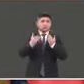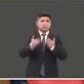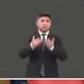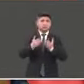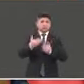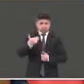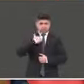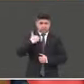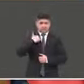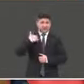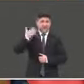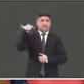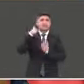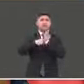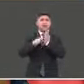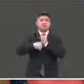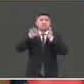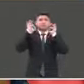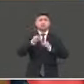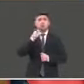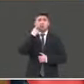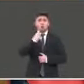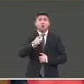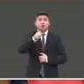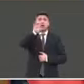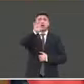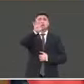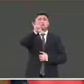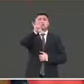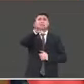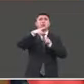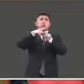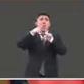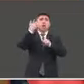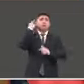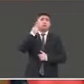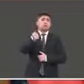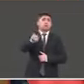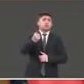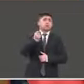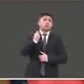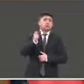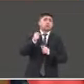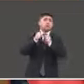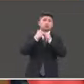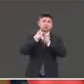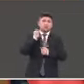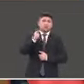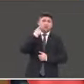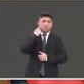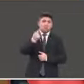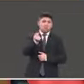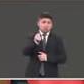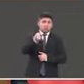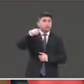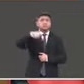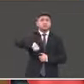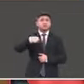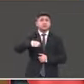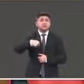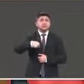Biz geldiğimizde 45 lira cık veriyorlardı ama bunu da